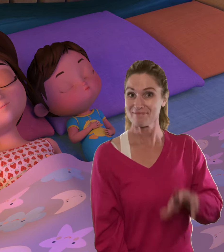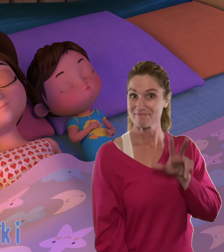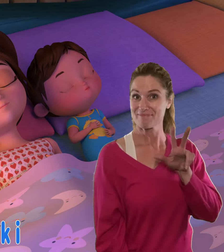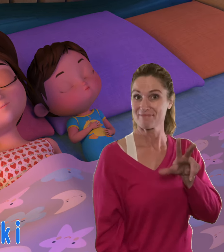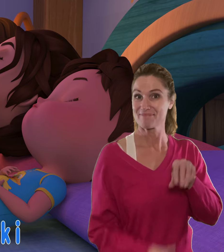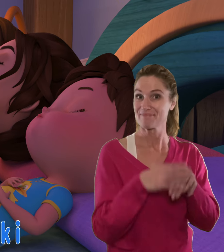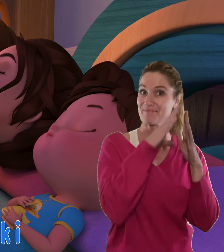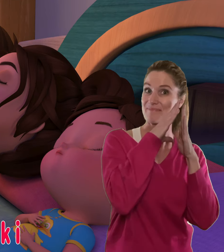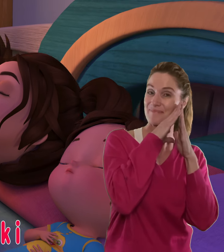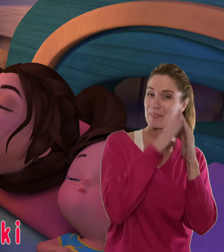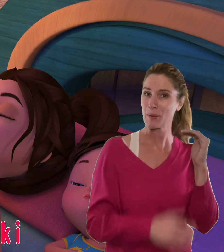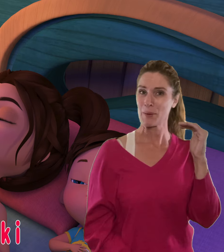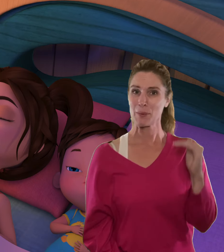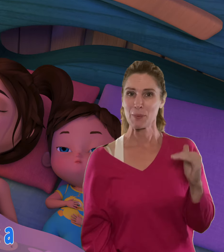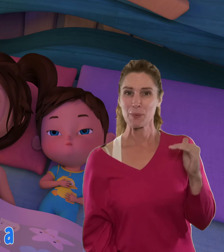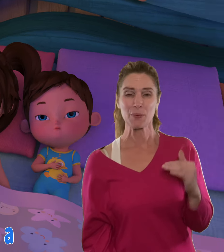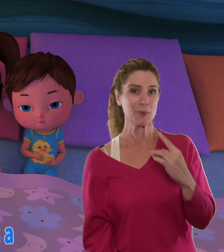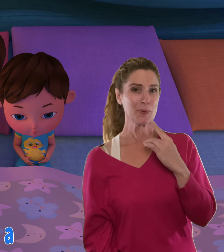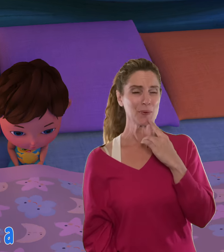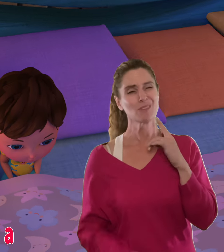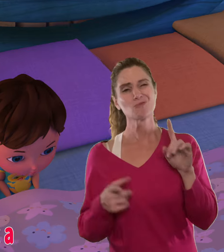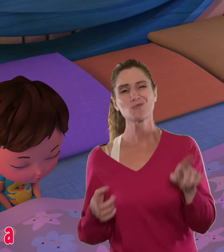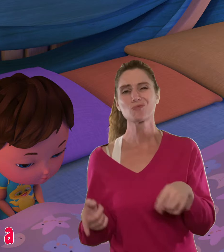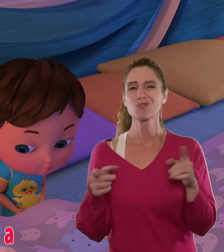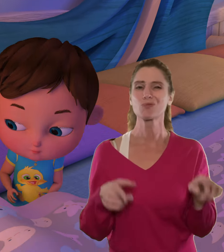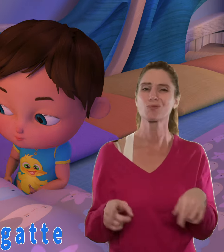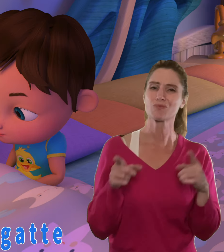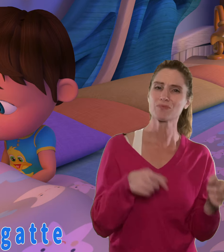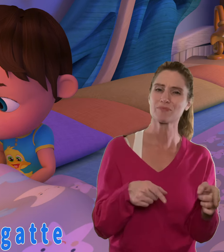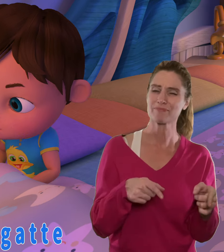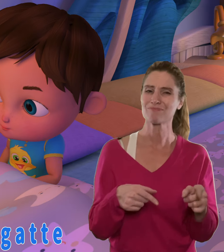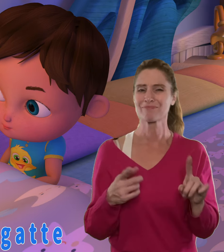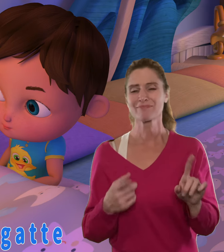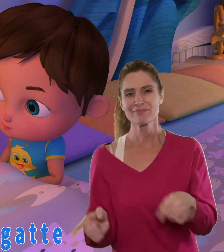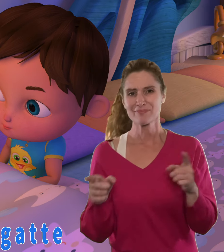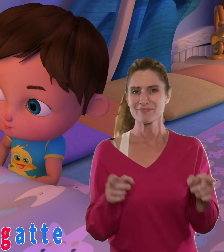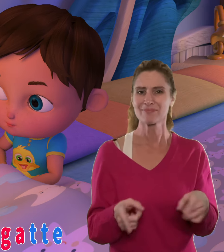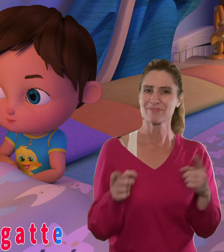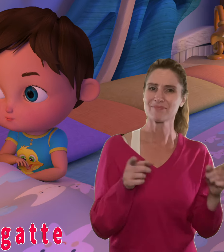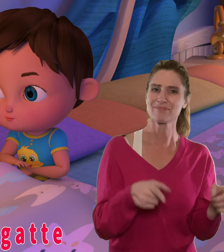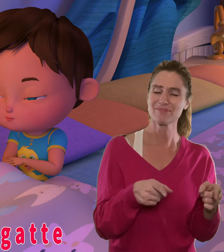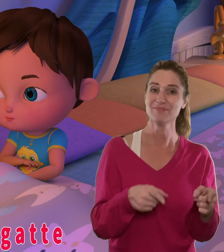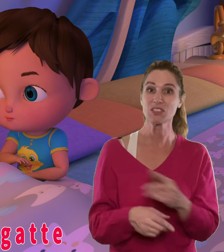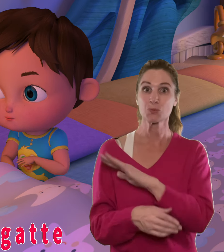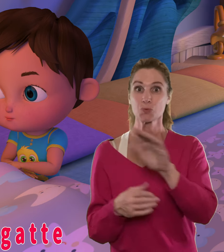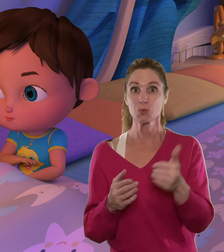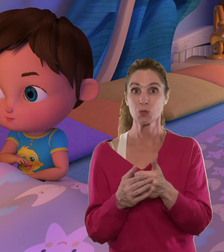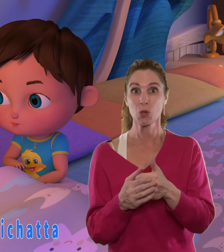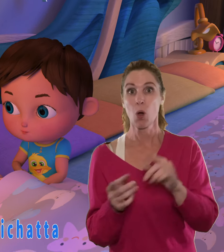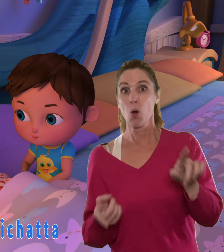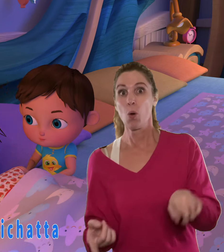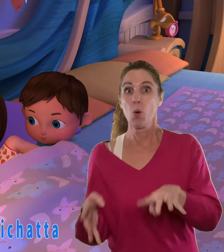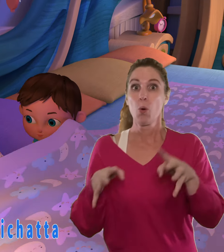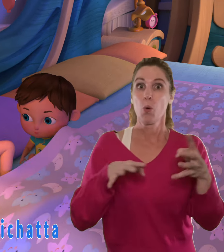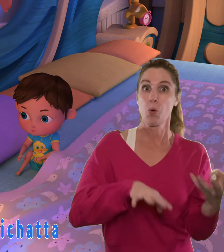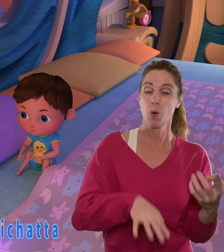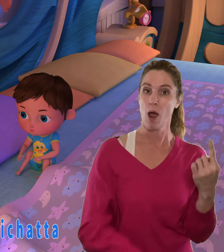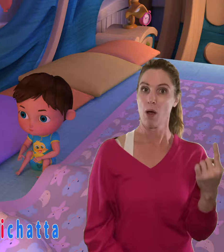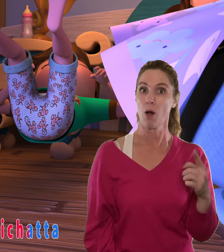たベッドに3匹ちびちゃんが行った転がって転がって